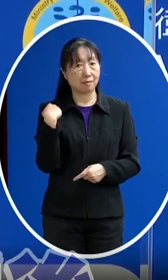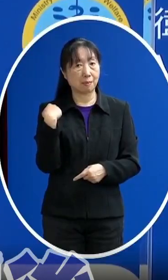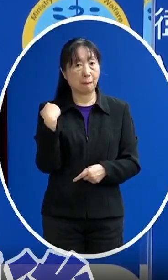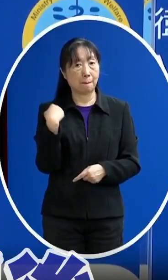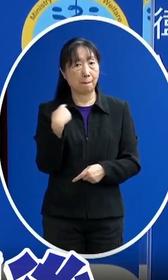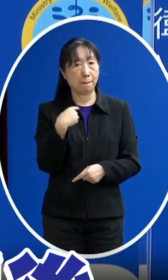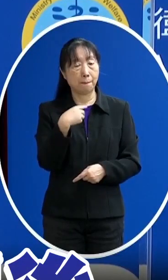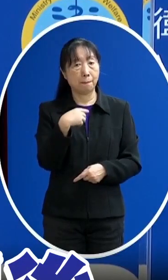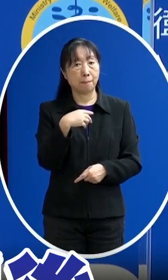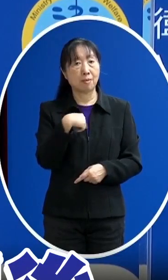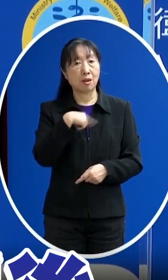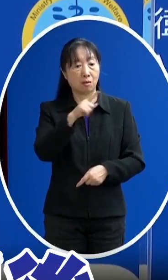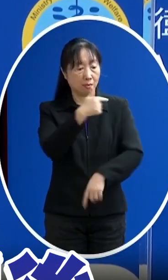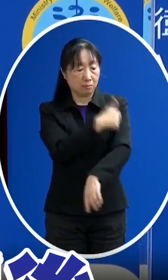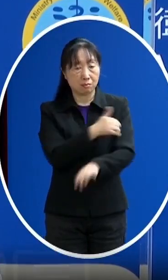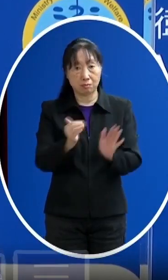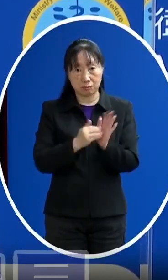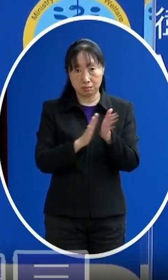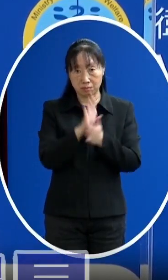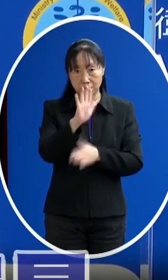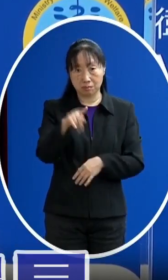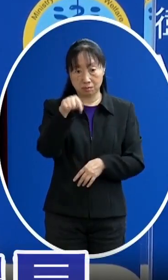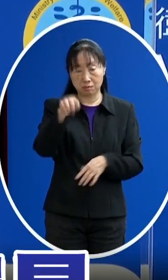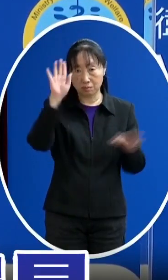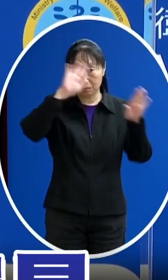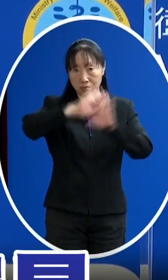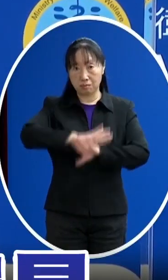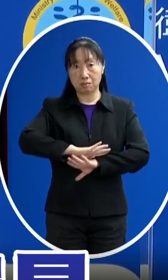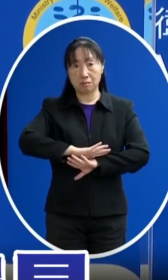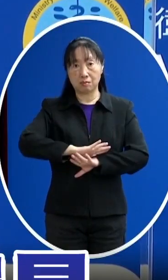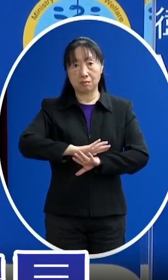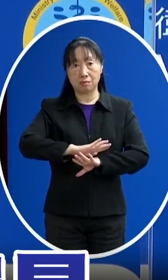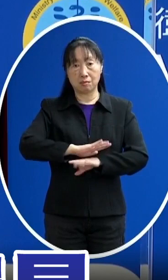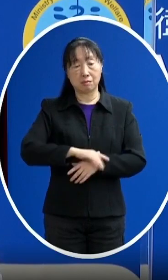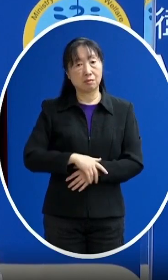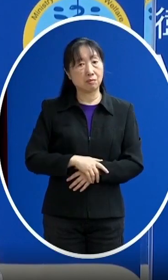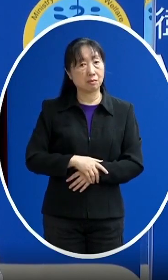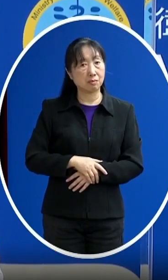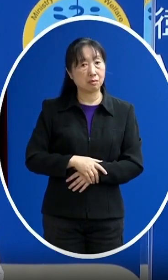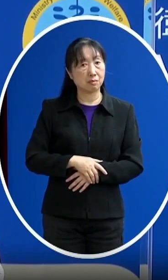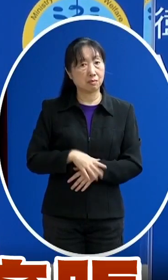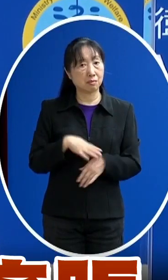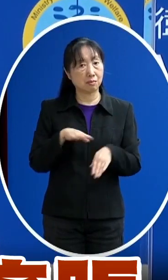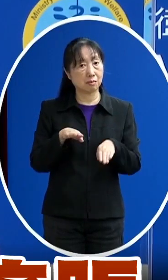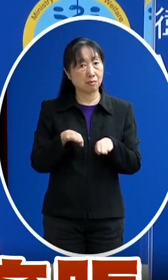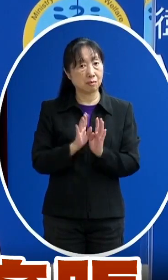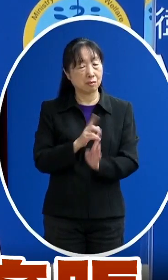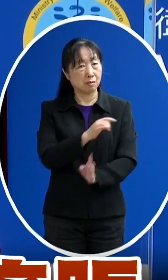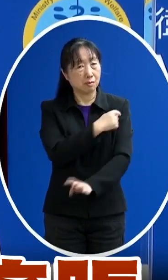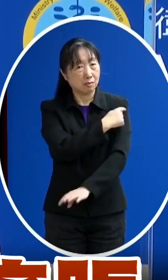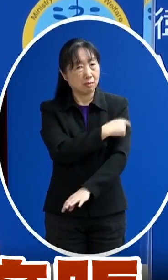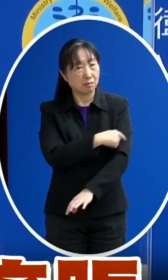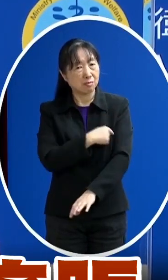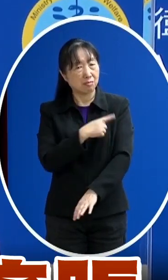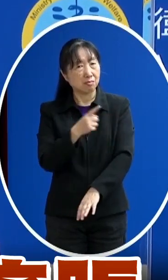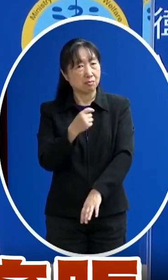礼拜一打完以后，那天晚上确实是开始手臂是有